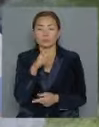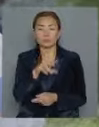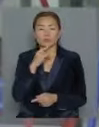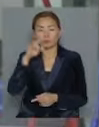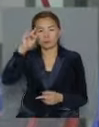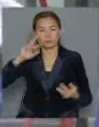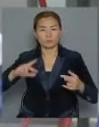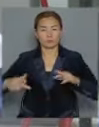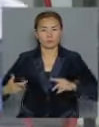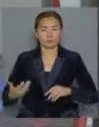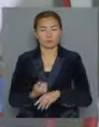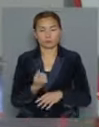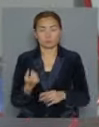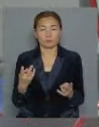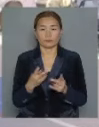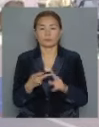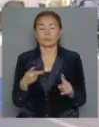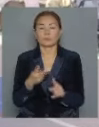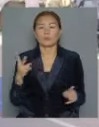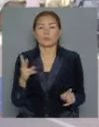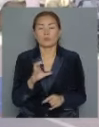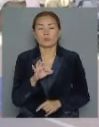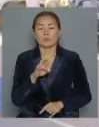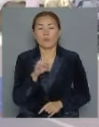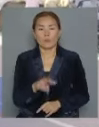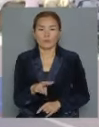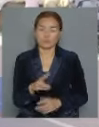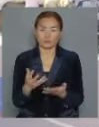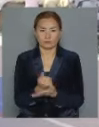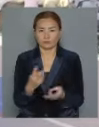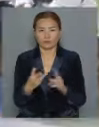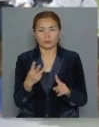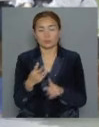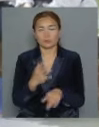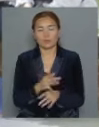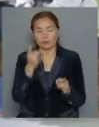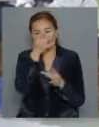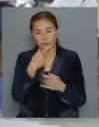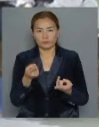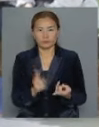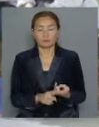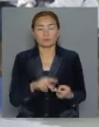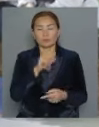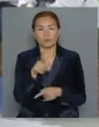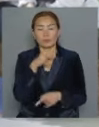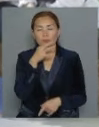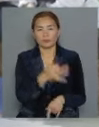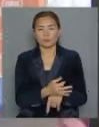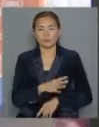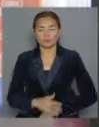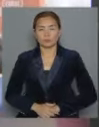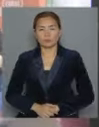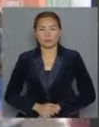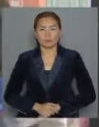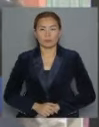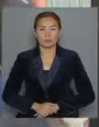қазақша аудармасын табу, екінші кезеңде синоним сөздер қатарын толықтыру, үшінші кезеңде салт-дәстүрге байланысты сұрақтарға жауап берілді.